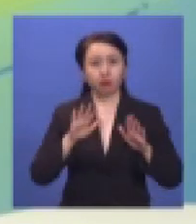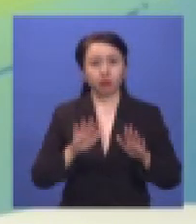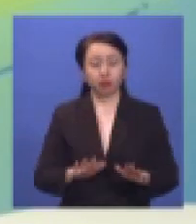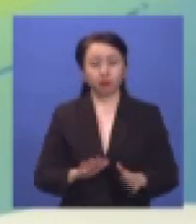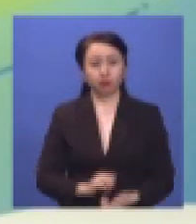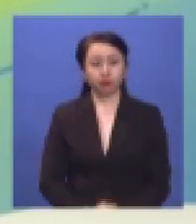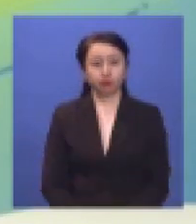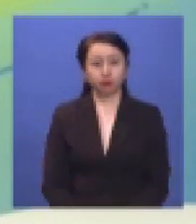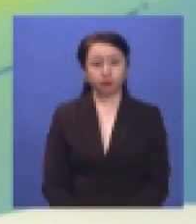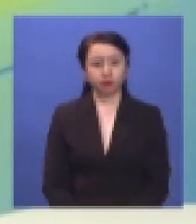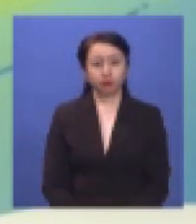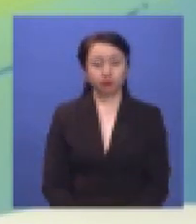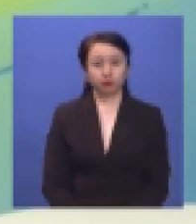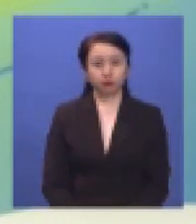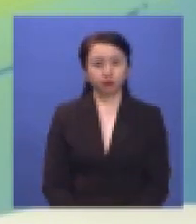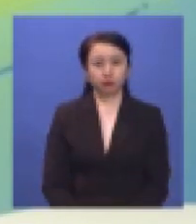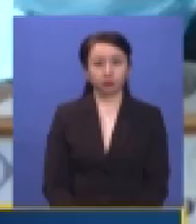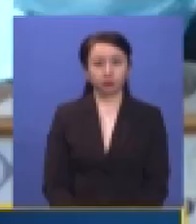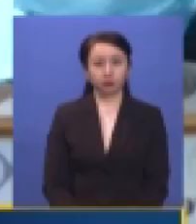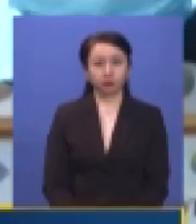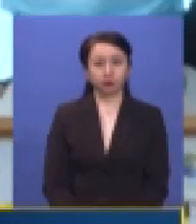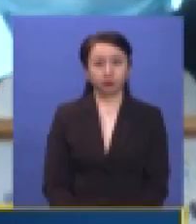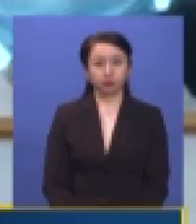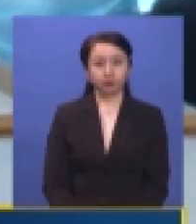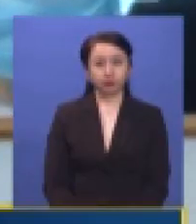места. Подробности в материале нашего корреспондента.